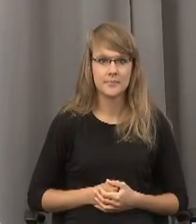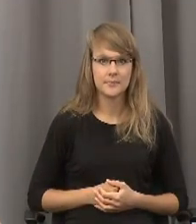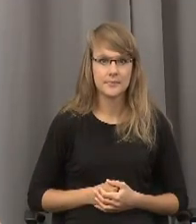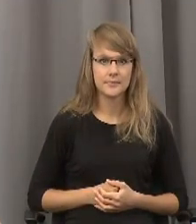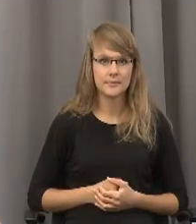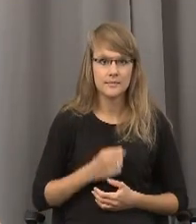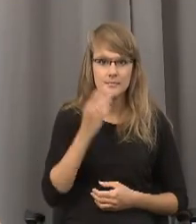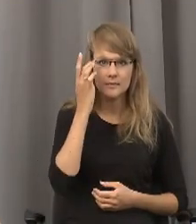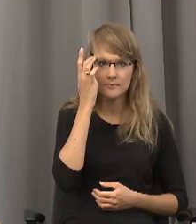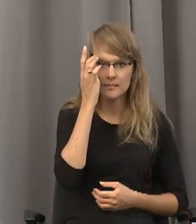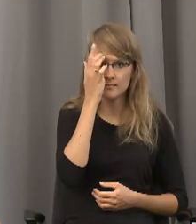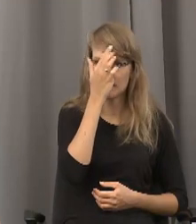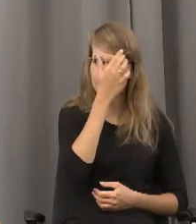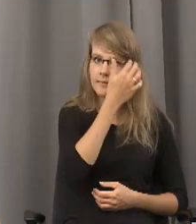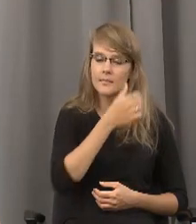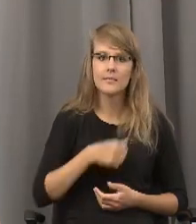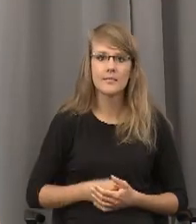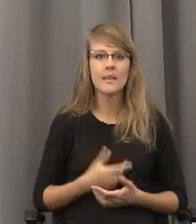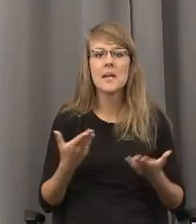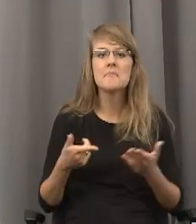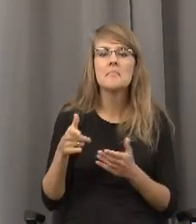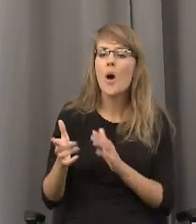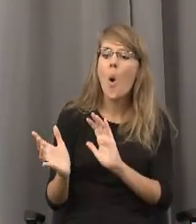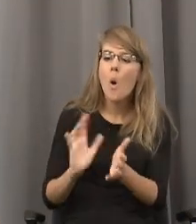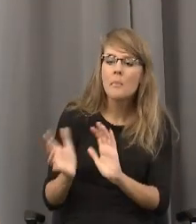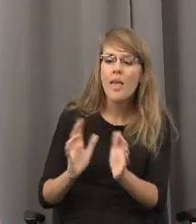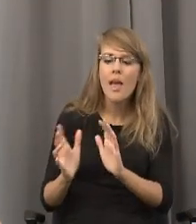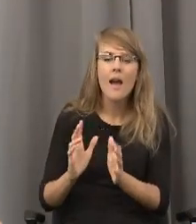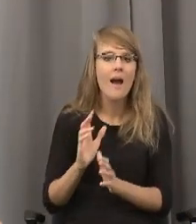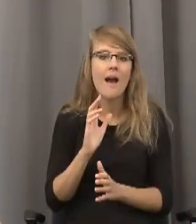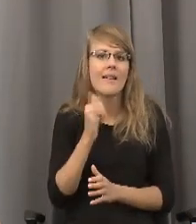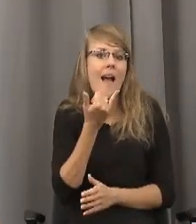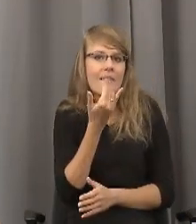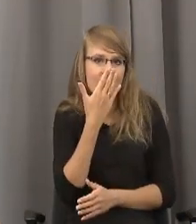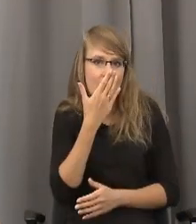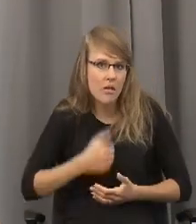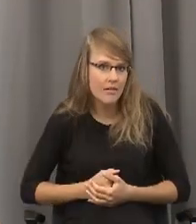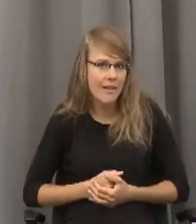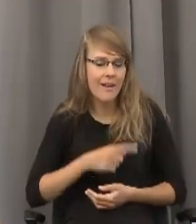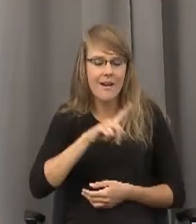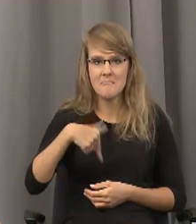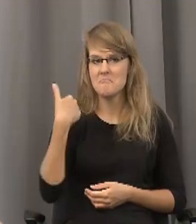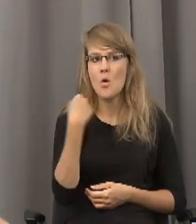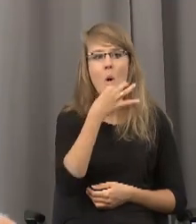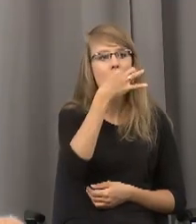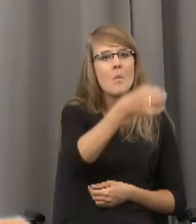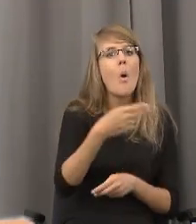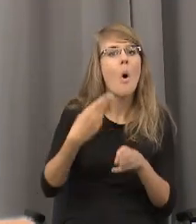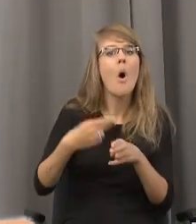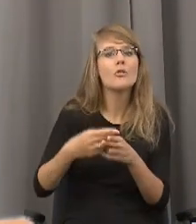Jak wygląda sposób opieki? Zapytaliśmy o to, gdzie przebywają chorzy,